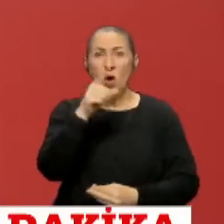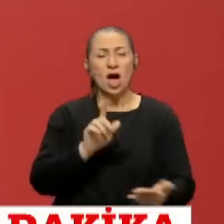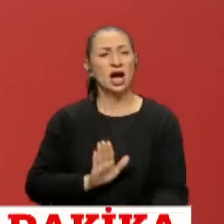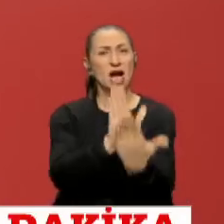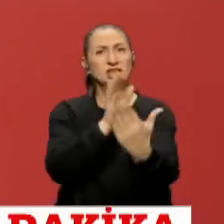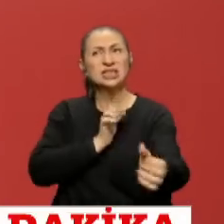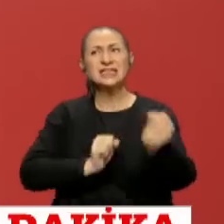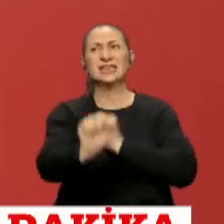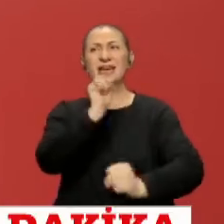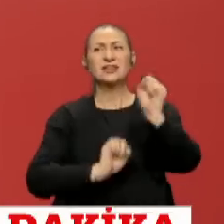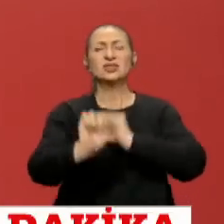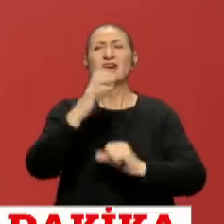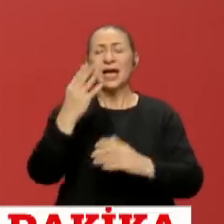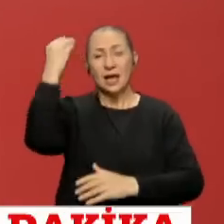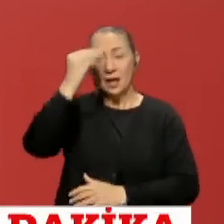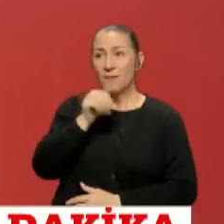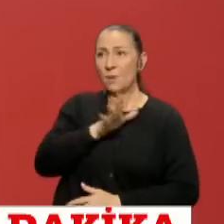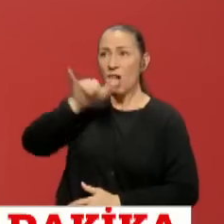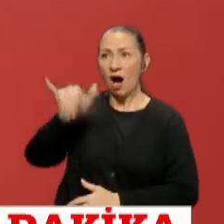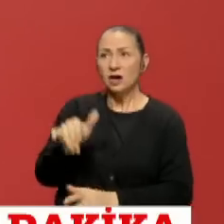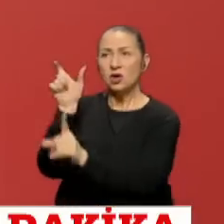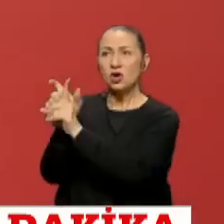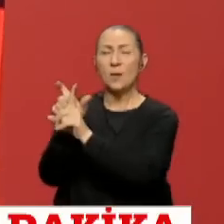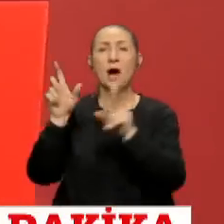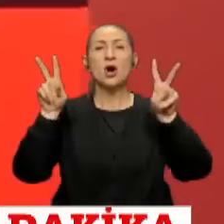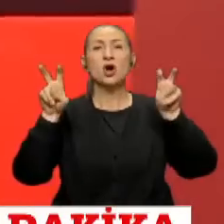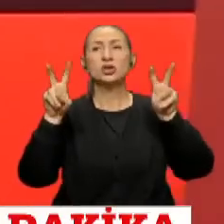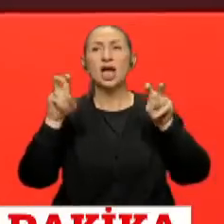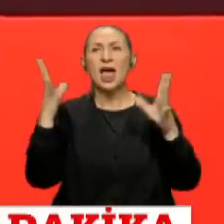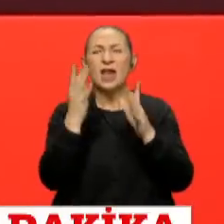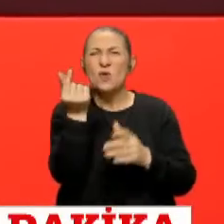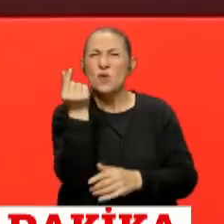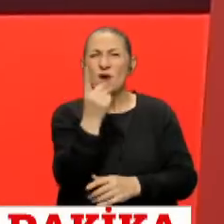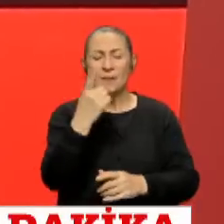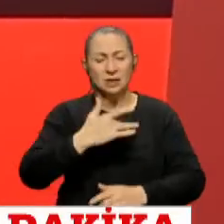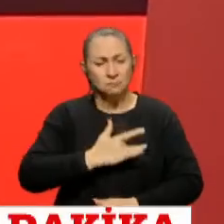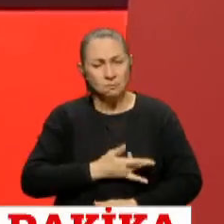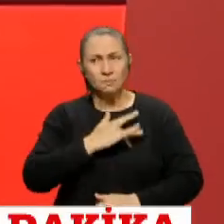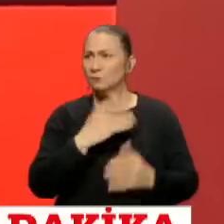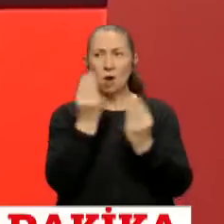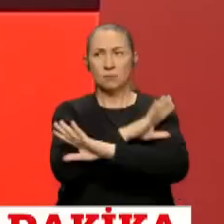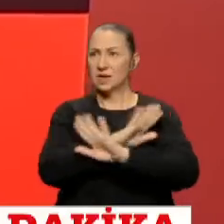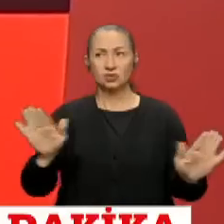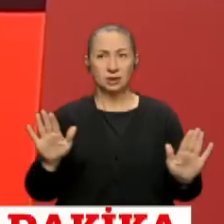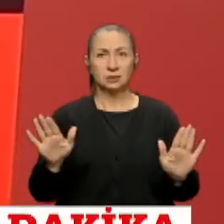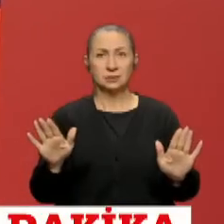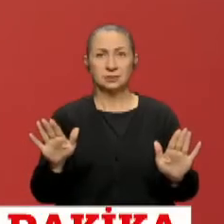karşı direnecek ve Sayın İmamoğlu'nun hakkını koruma konusunda en ufak bir tereddüt